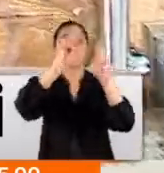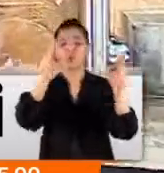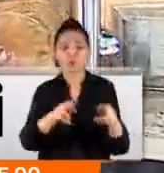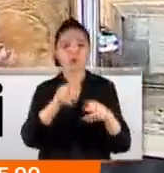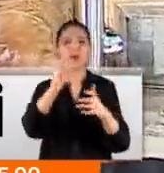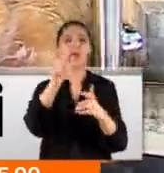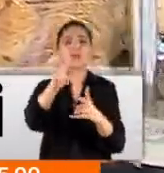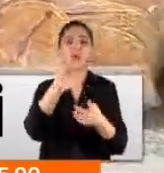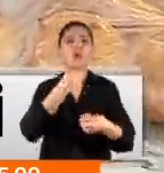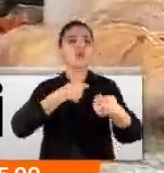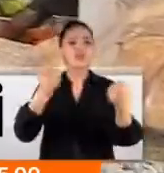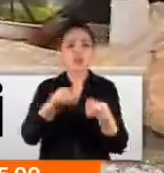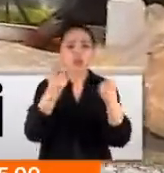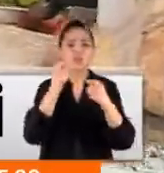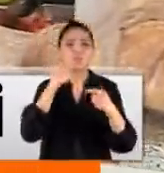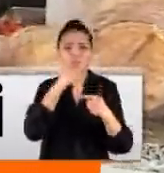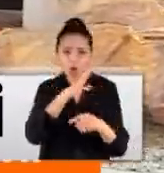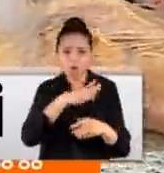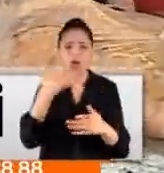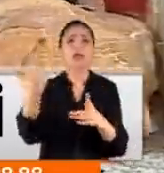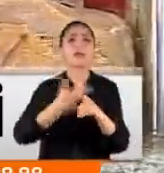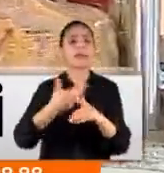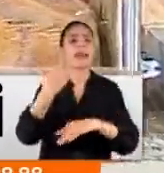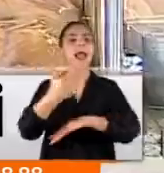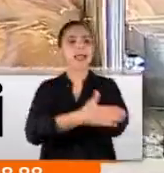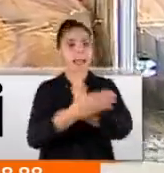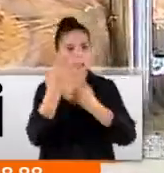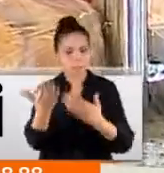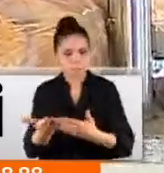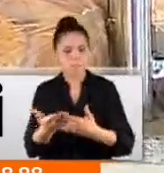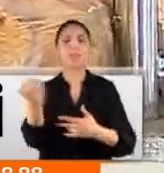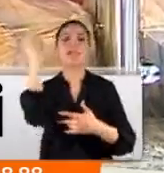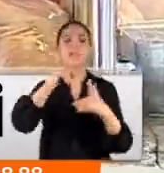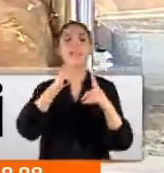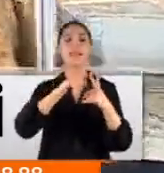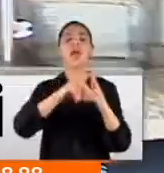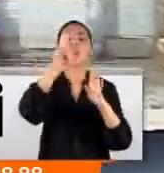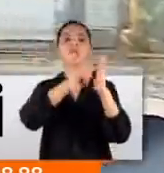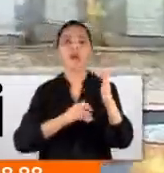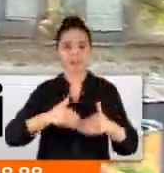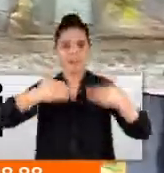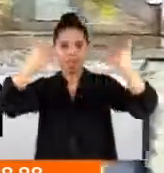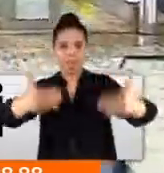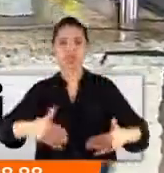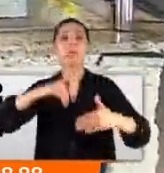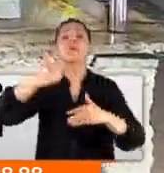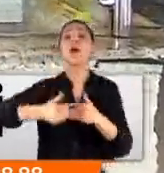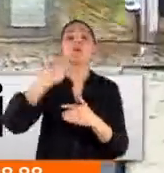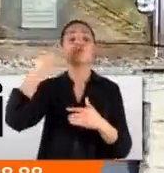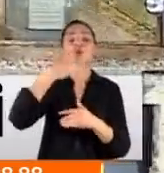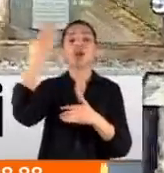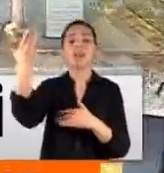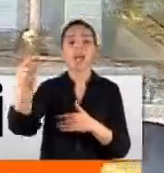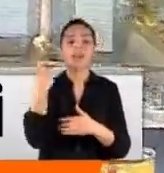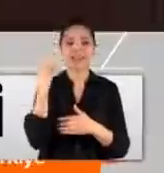bazı destekler sağladı. Onlardan birincisi kira yardımıydı, ikincisi ise vergilerin ertelenmesi. Şimdi ise Başkan Erdoğan'ın